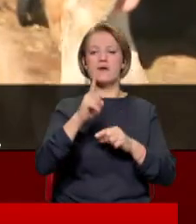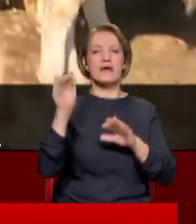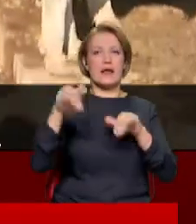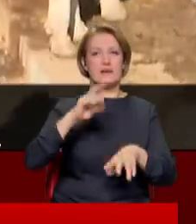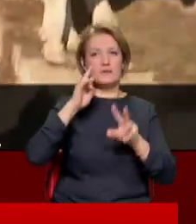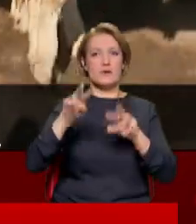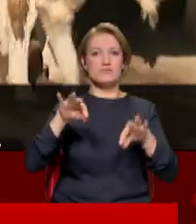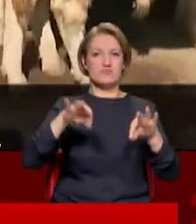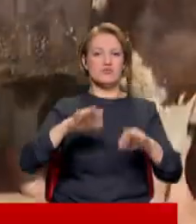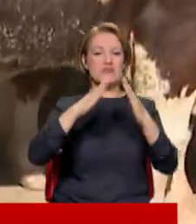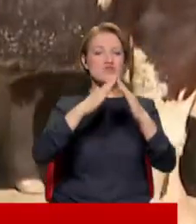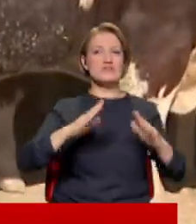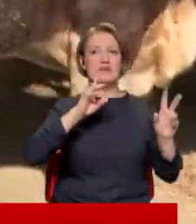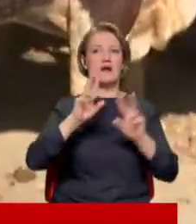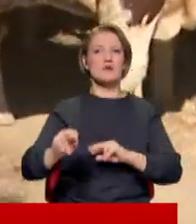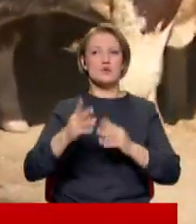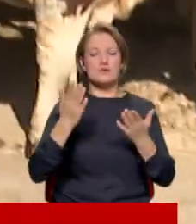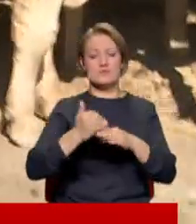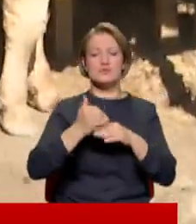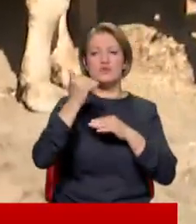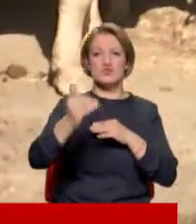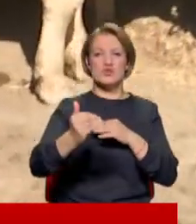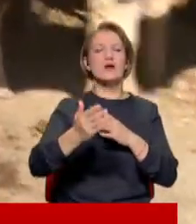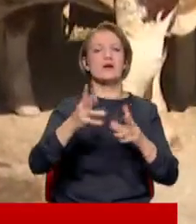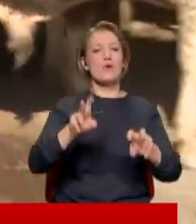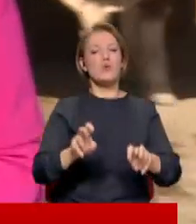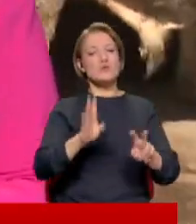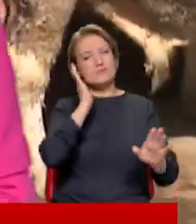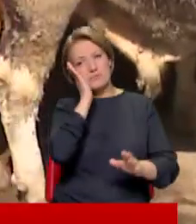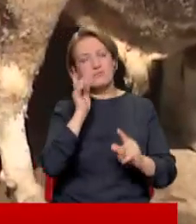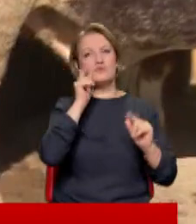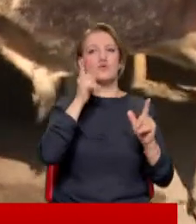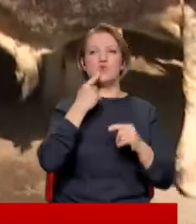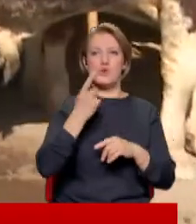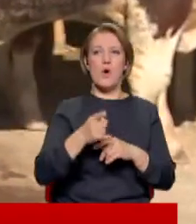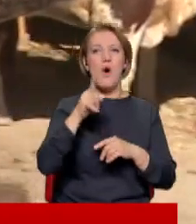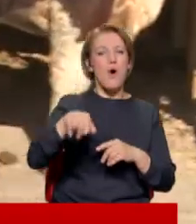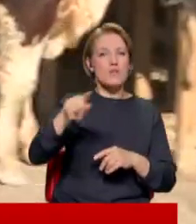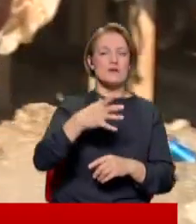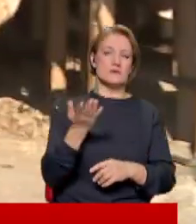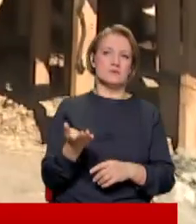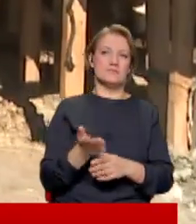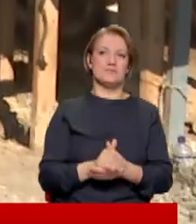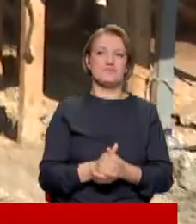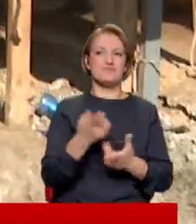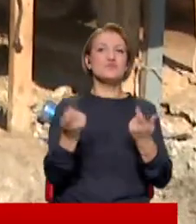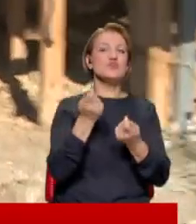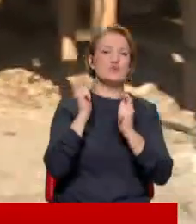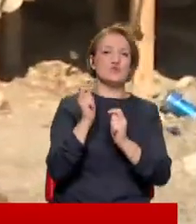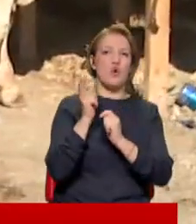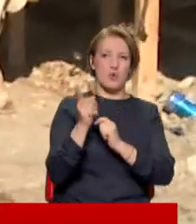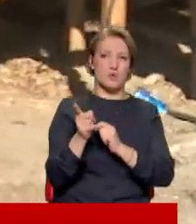gördük. Burada çadırda kalıyoruz. İşte dışarıda kanepede kalıyoruz, yatıyoruz diyorlar. Onların da tabii ki işi